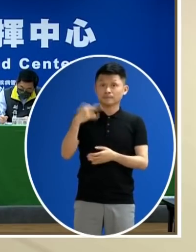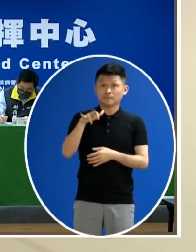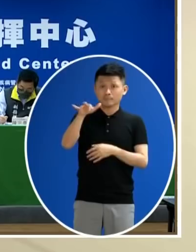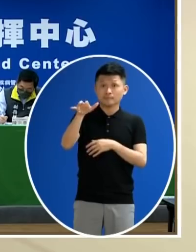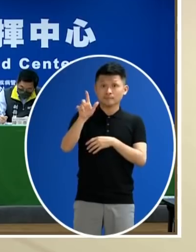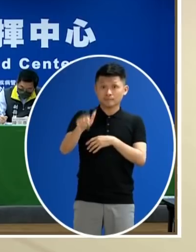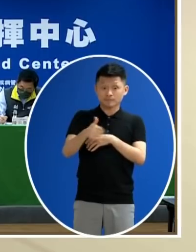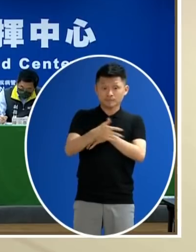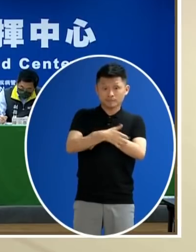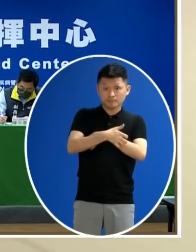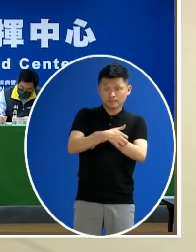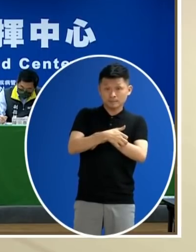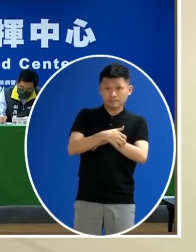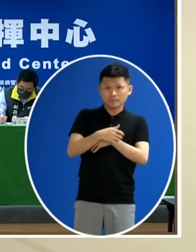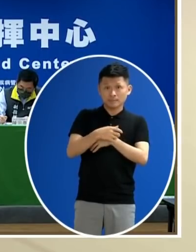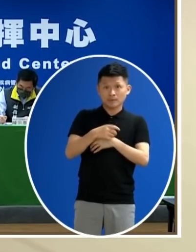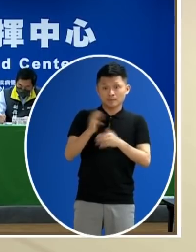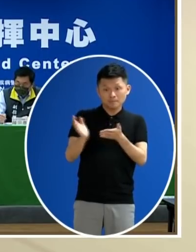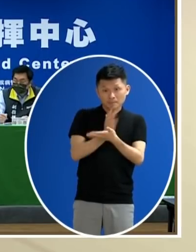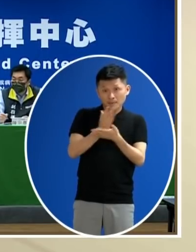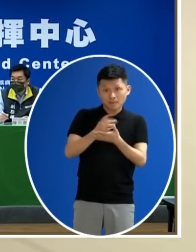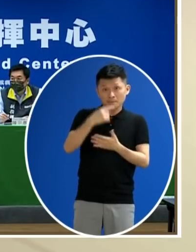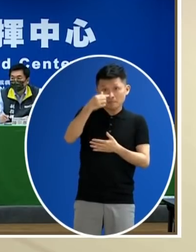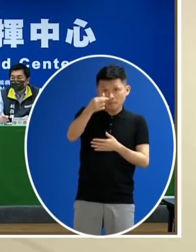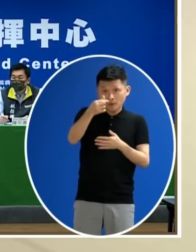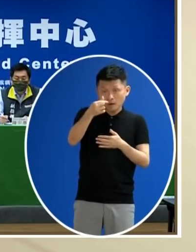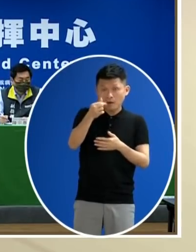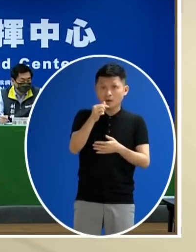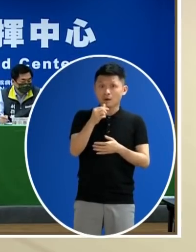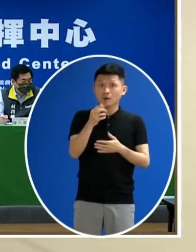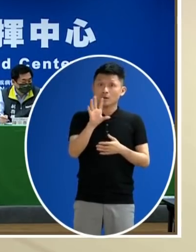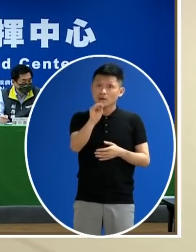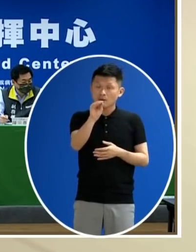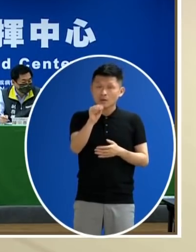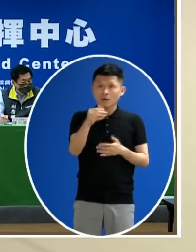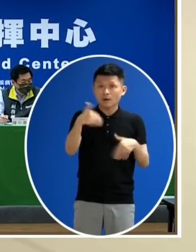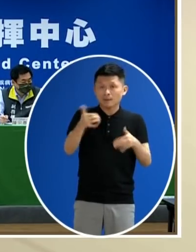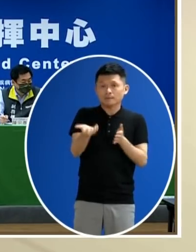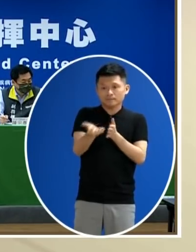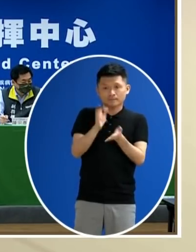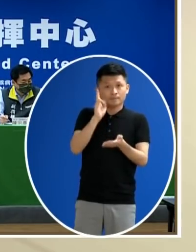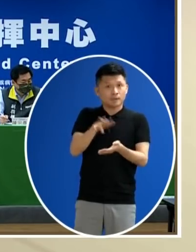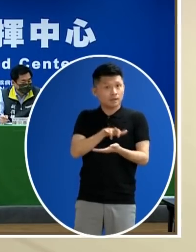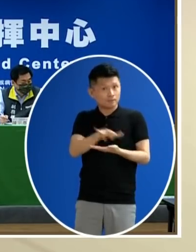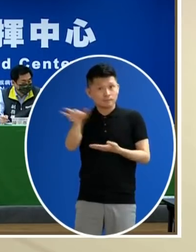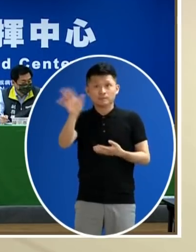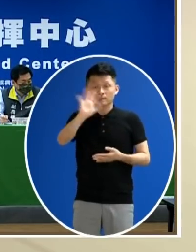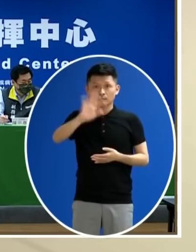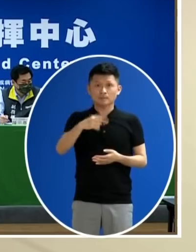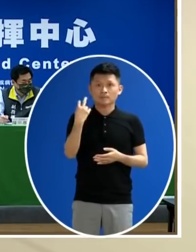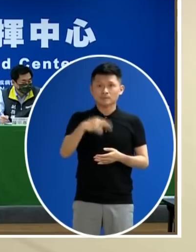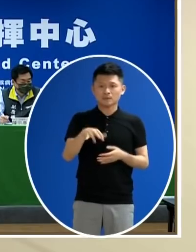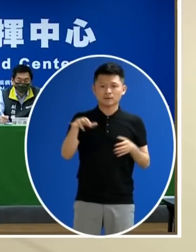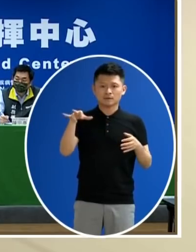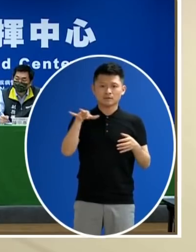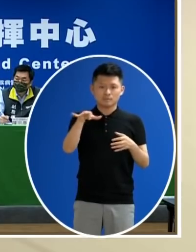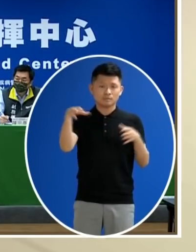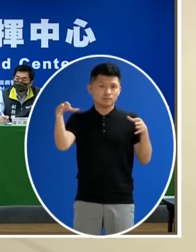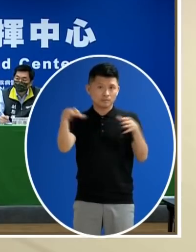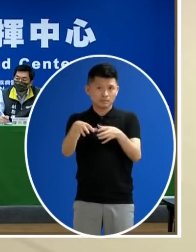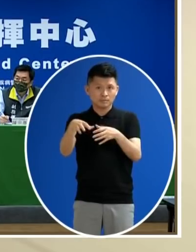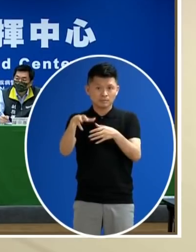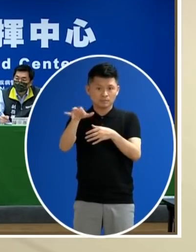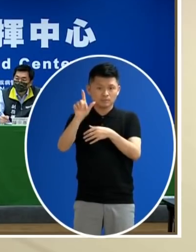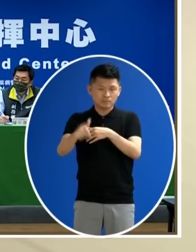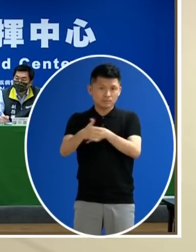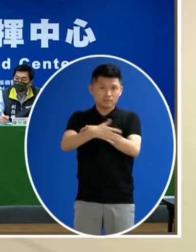暂停派飞到疑似的高风险场站？还有就是避免同机组员就是交叉感染，所以希望在居检期间